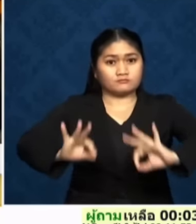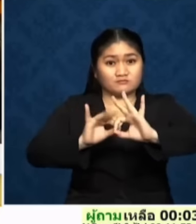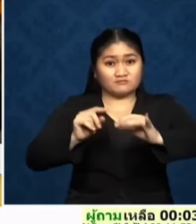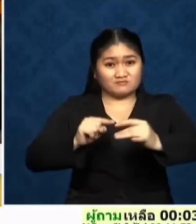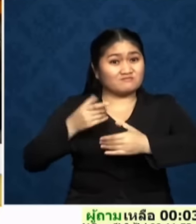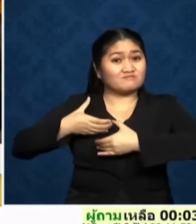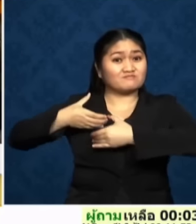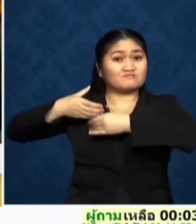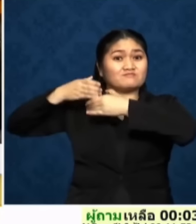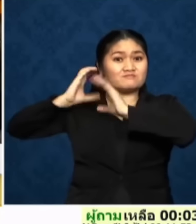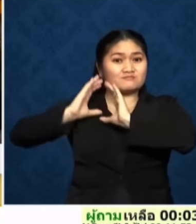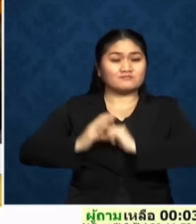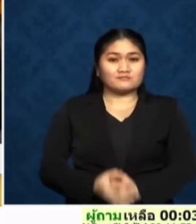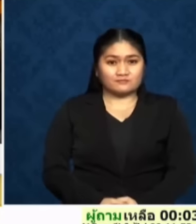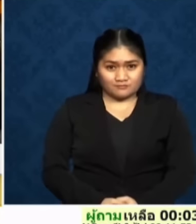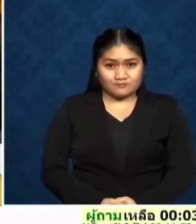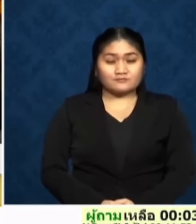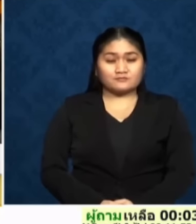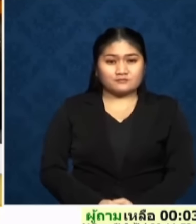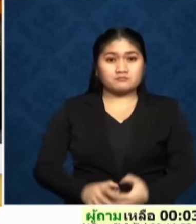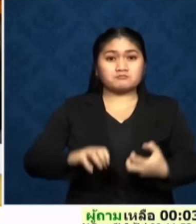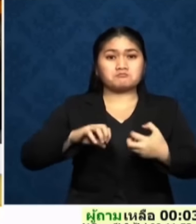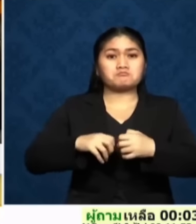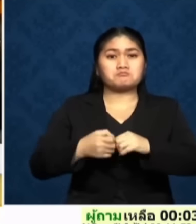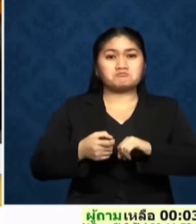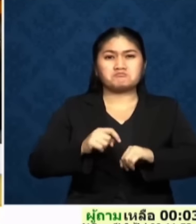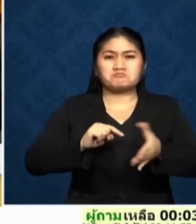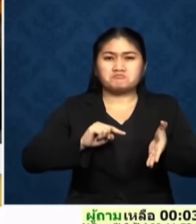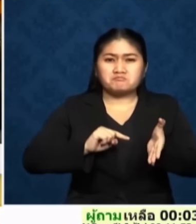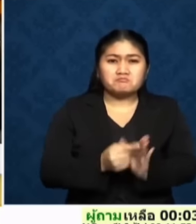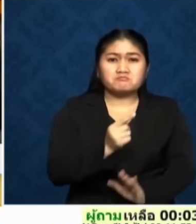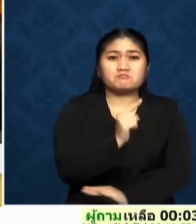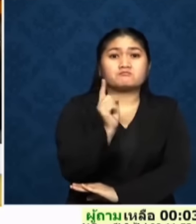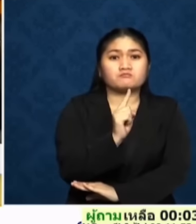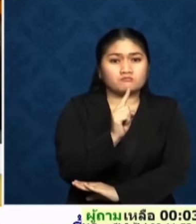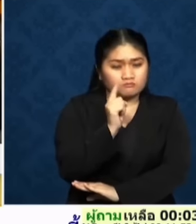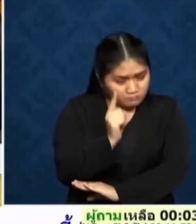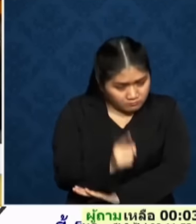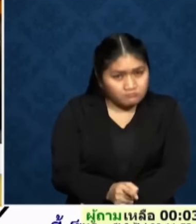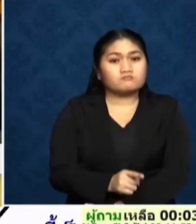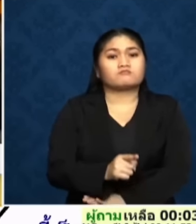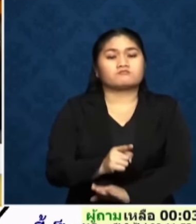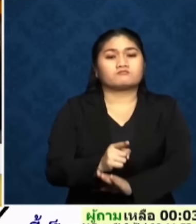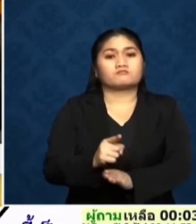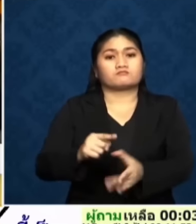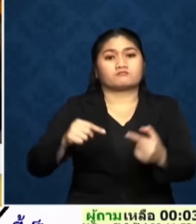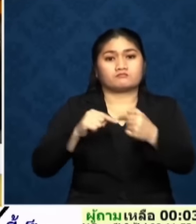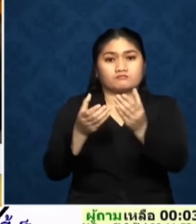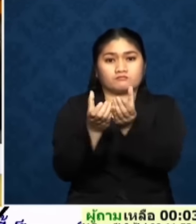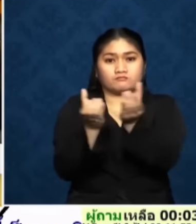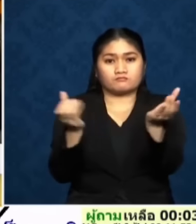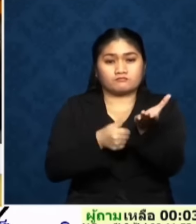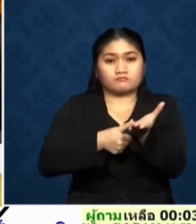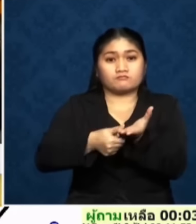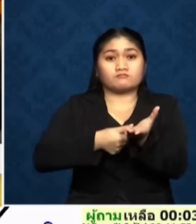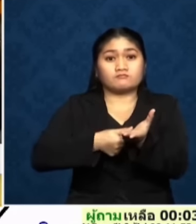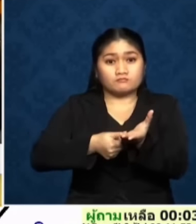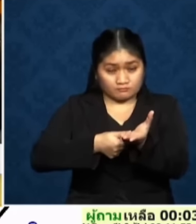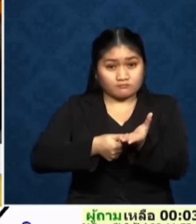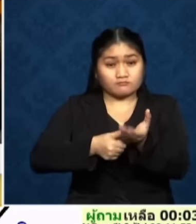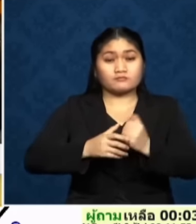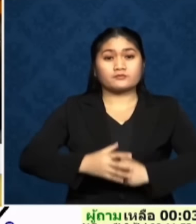ความนิดหนึ่งปัญหามันเกิดขึ้นก็คือเราต้องการแก้รัฐธรรมนูญเพราะว่ารัฐธรรมนูญฉบับนี้ก่อให้เกิดความขัด